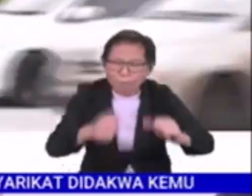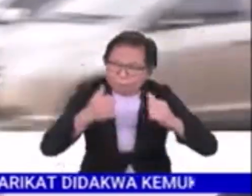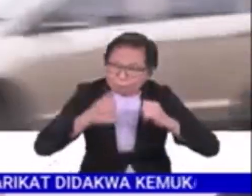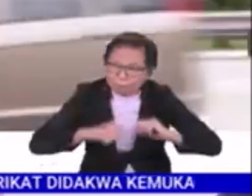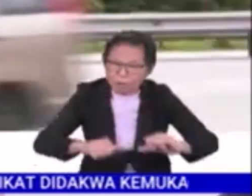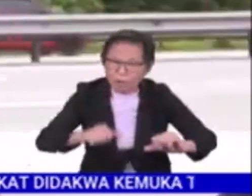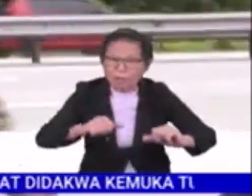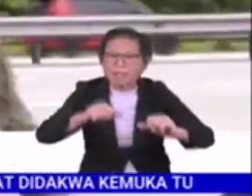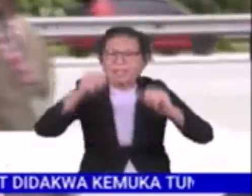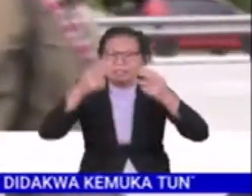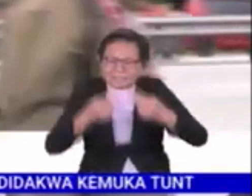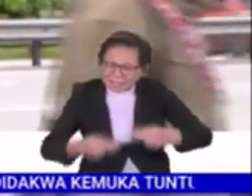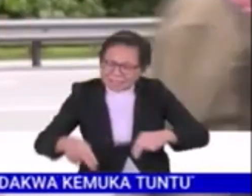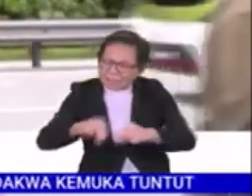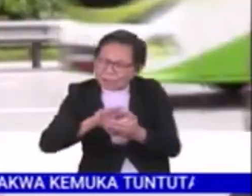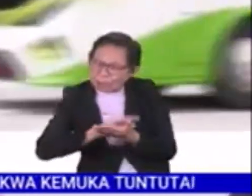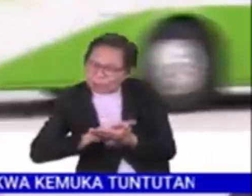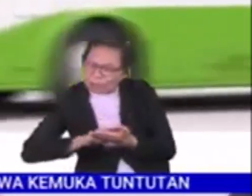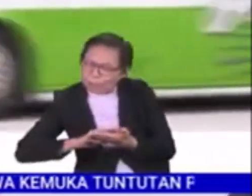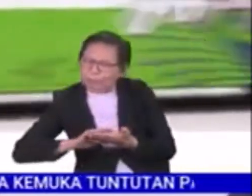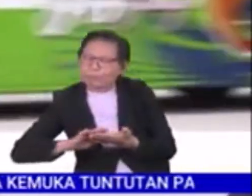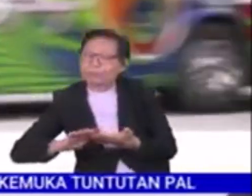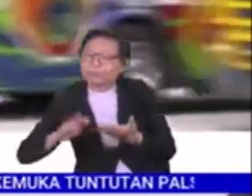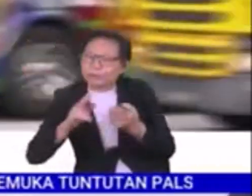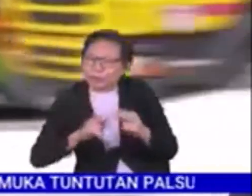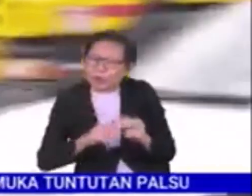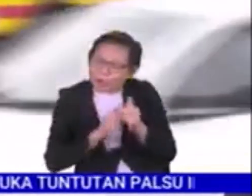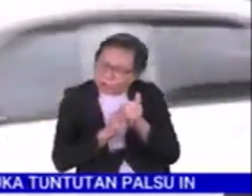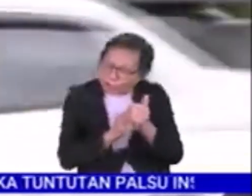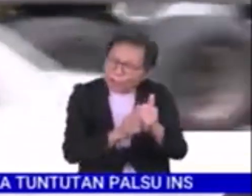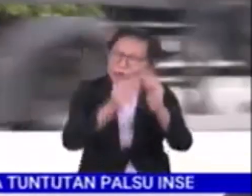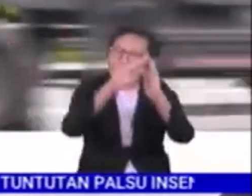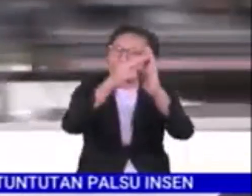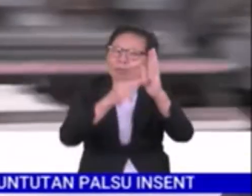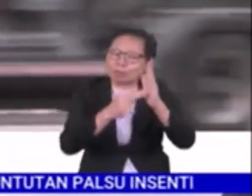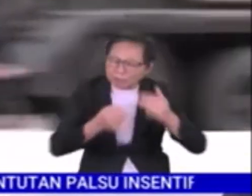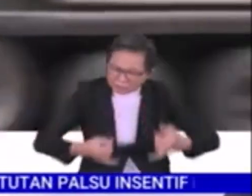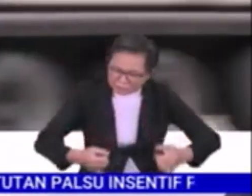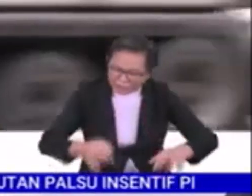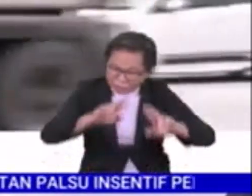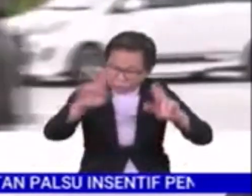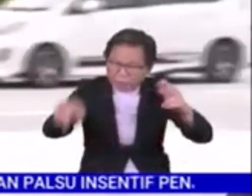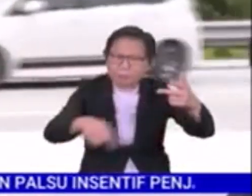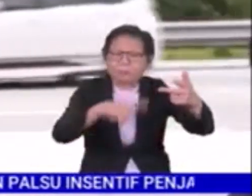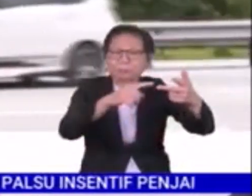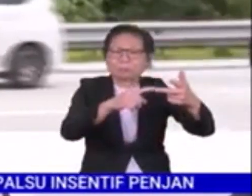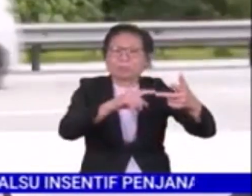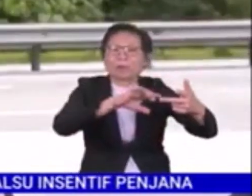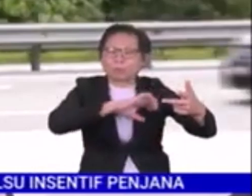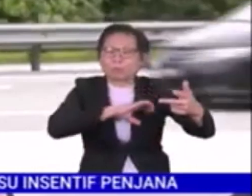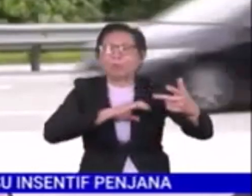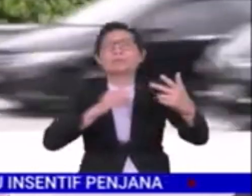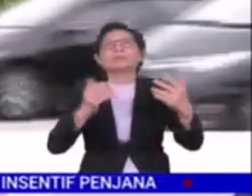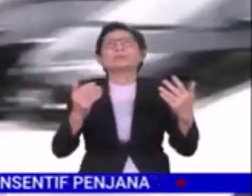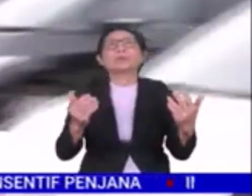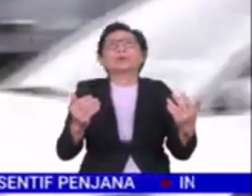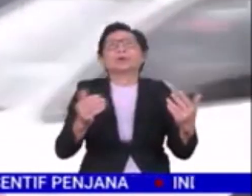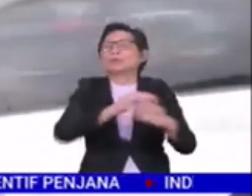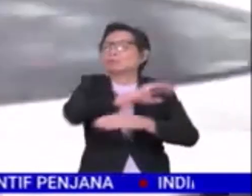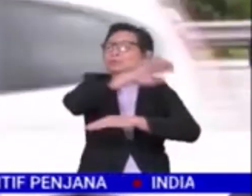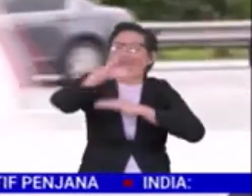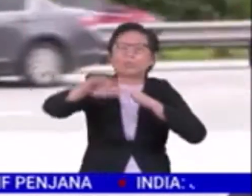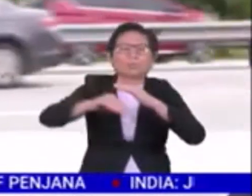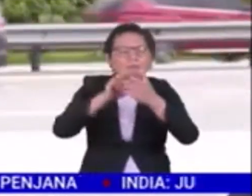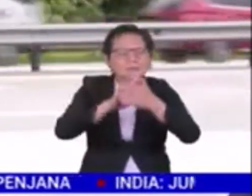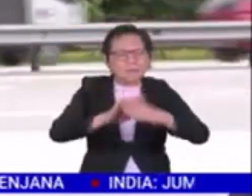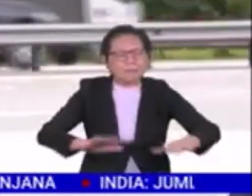kekal nilai murni, mematuhi peraturan lalu lintas, dan PDRM mendoakan semuanya